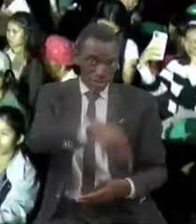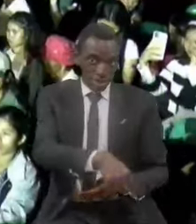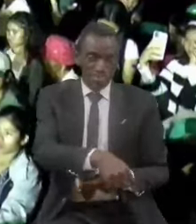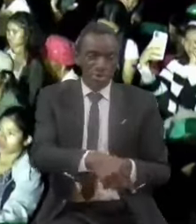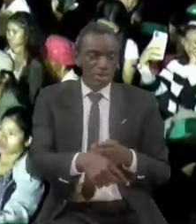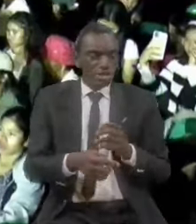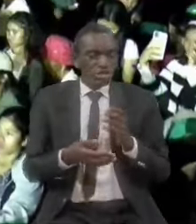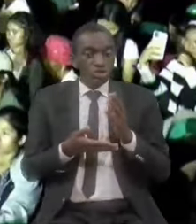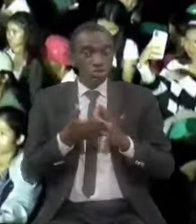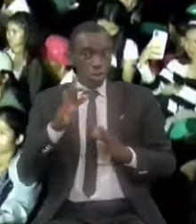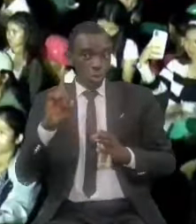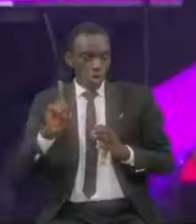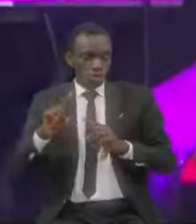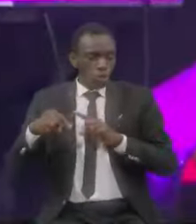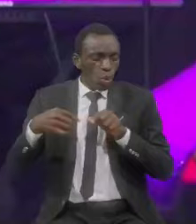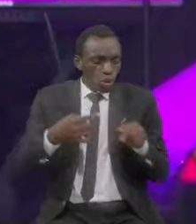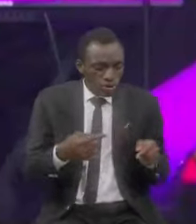le faire sortir.